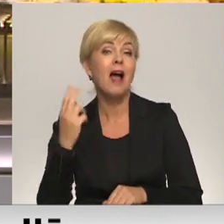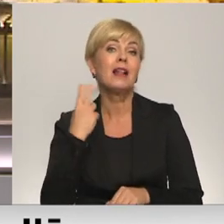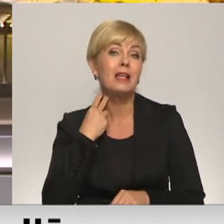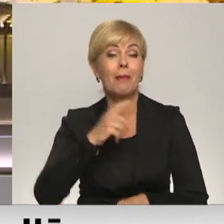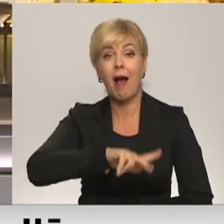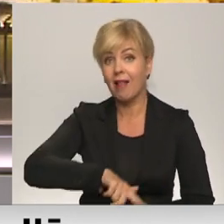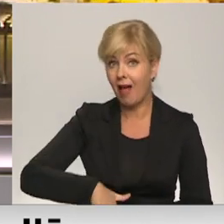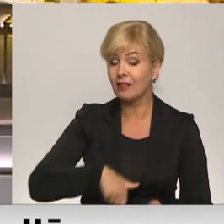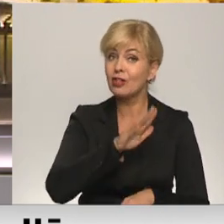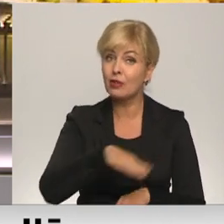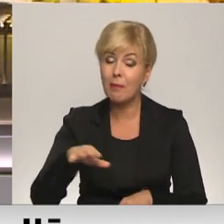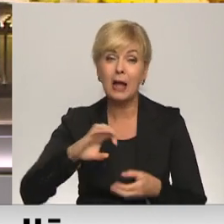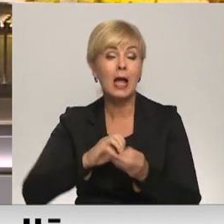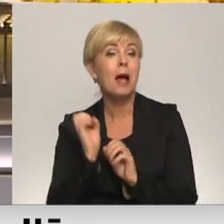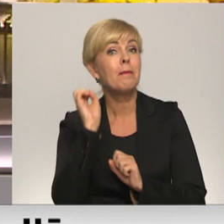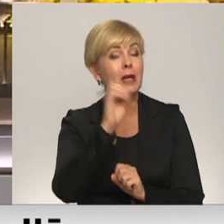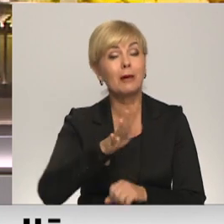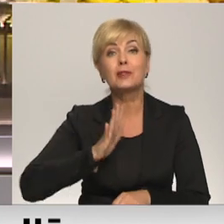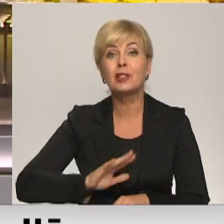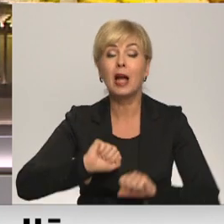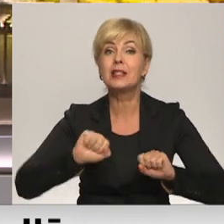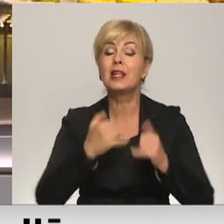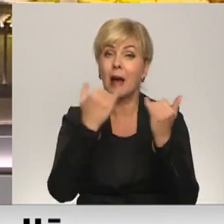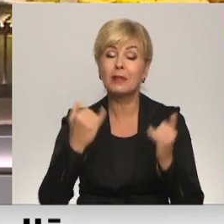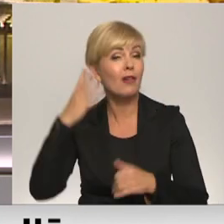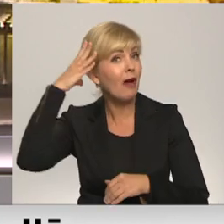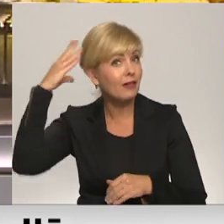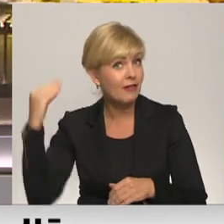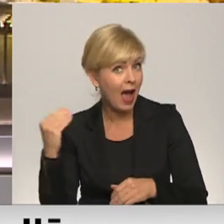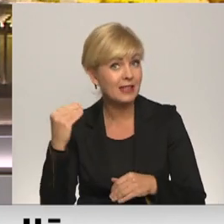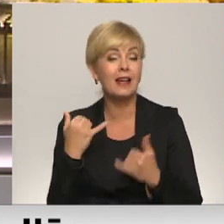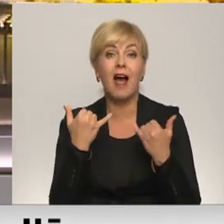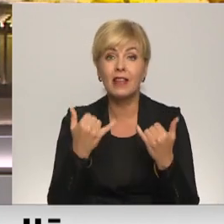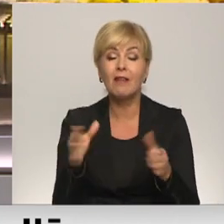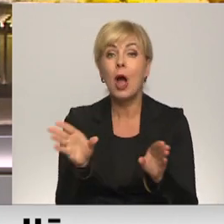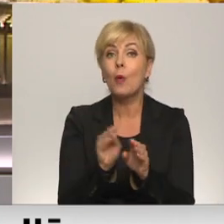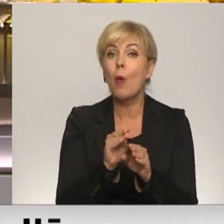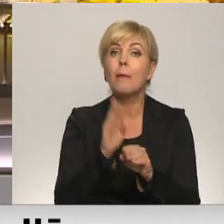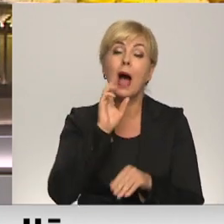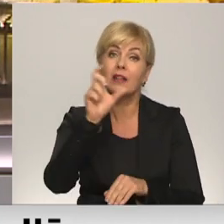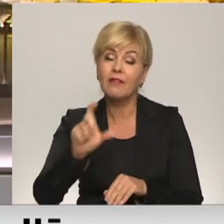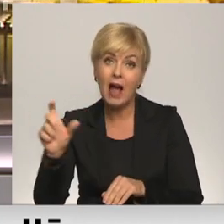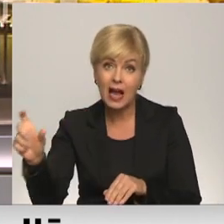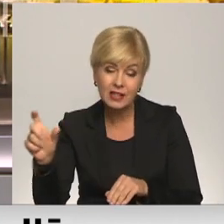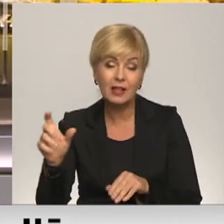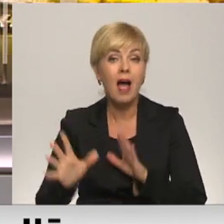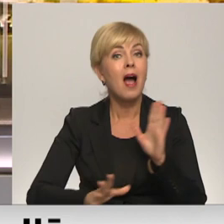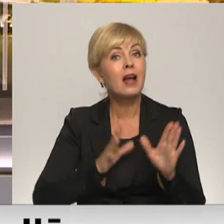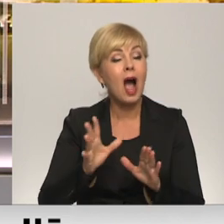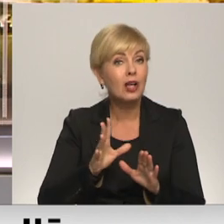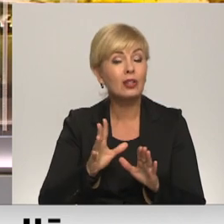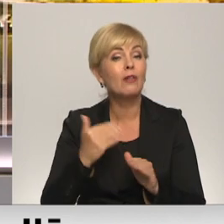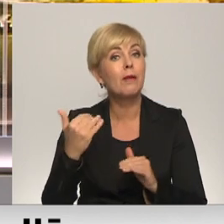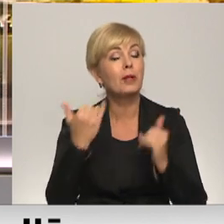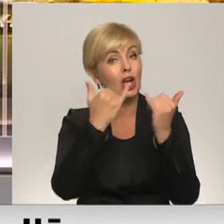bērni gan pikojās, gan sagaidīja Ziemassvētku vecīti ar dāvanām, pie reizes kopā ar vecākiem gatavojot eglītes rotājumus un